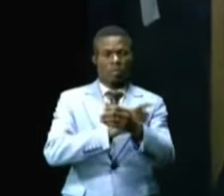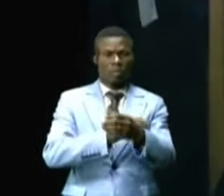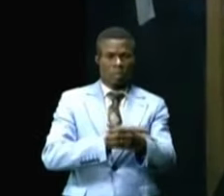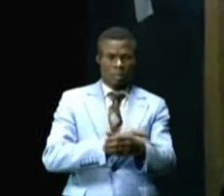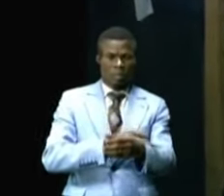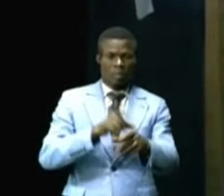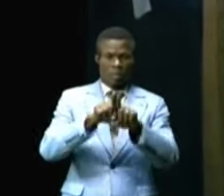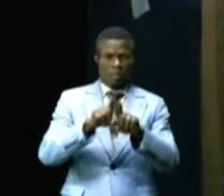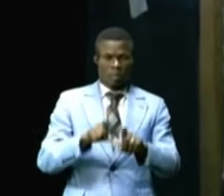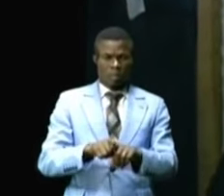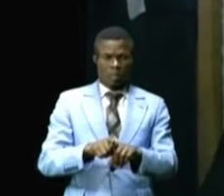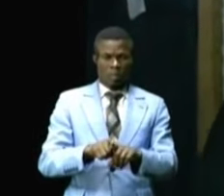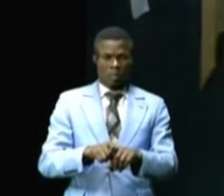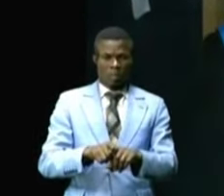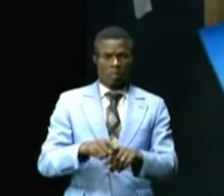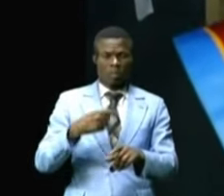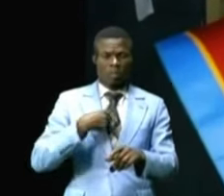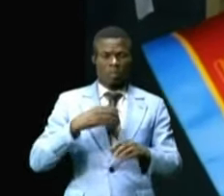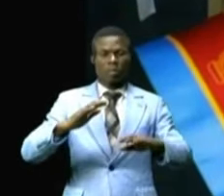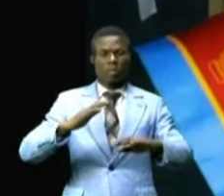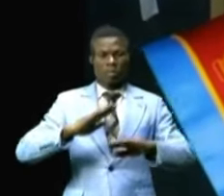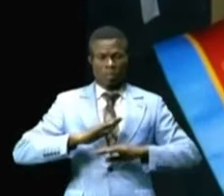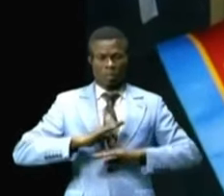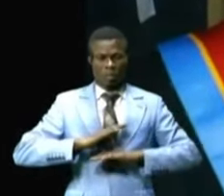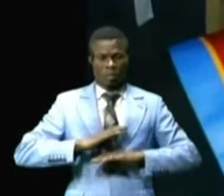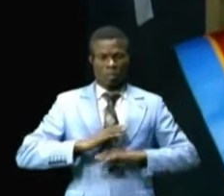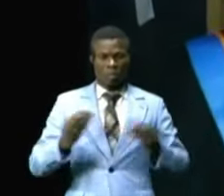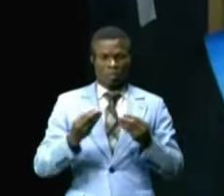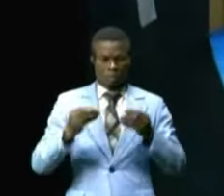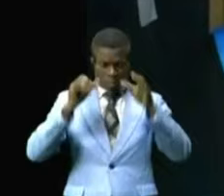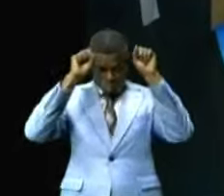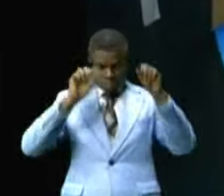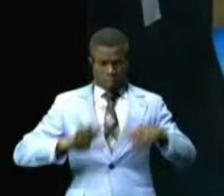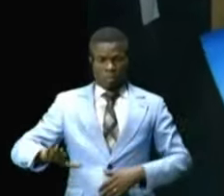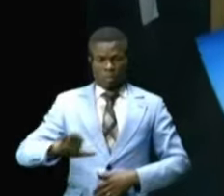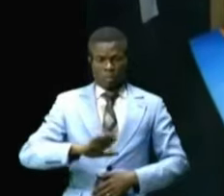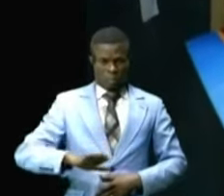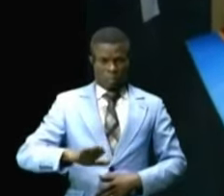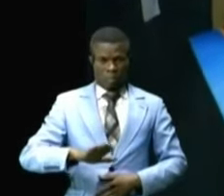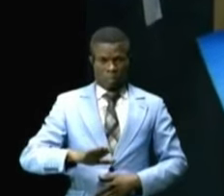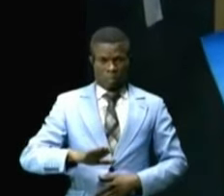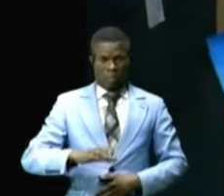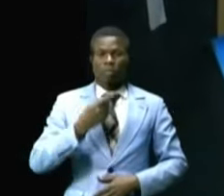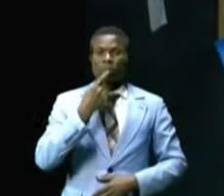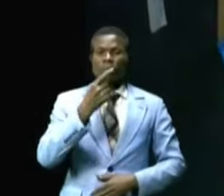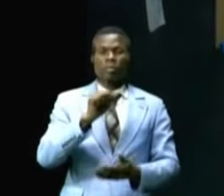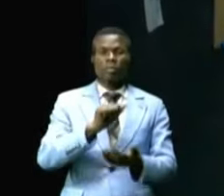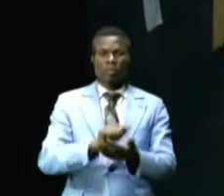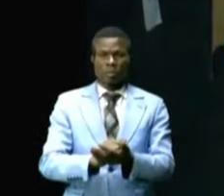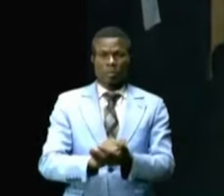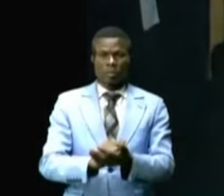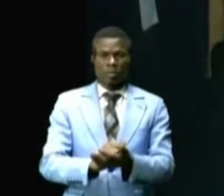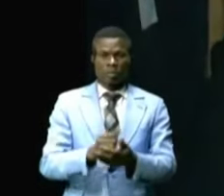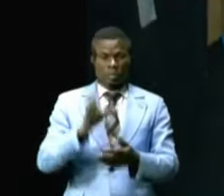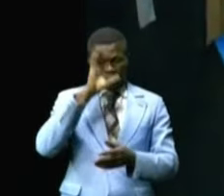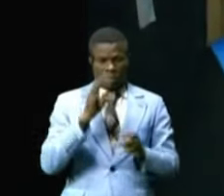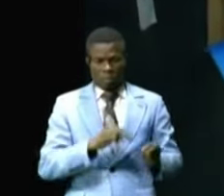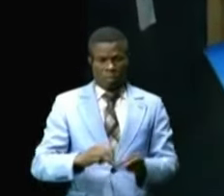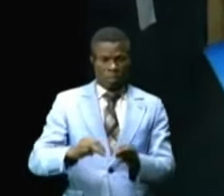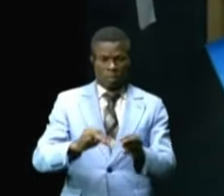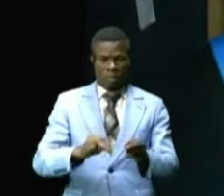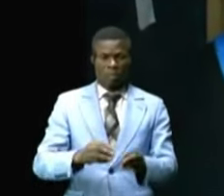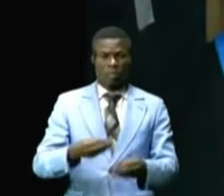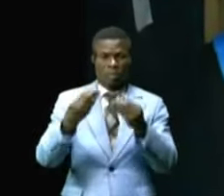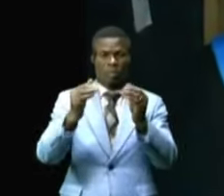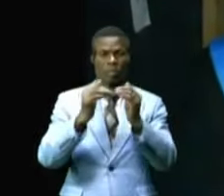Et j'ai été soulagé du fait que le chef de l'État envisage d'autres voies et moyens de consolider la